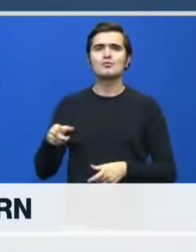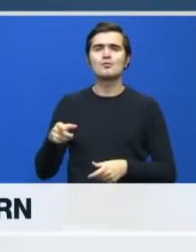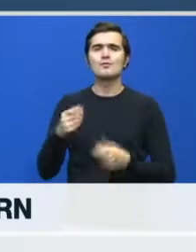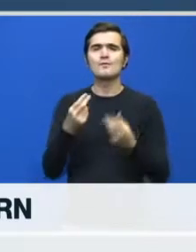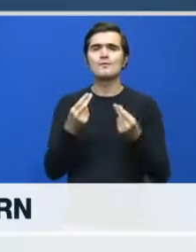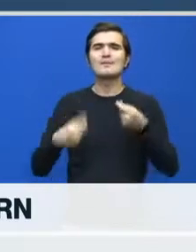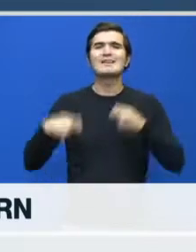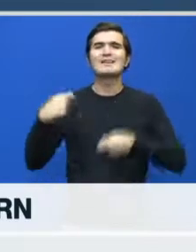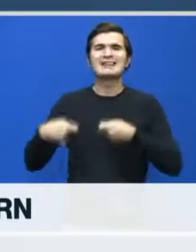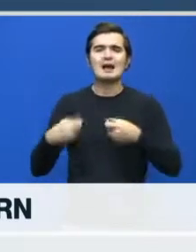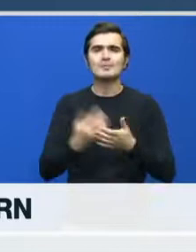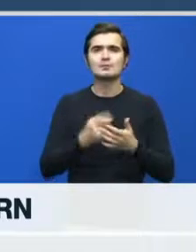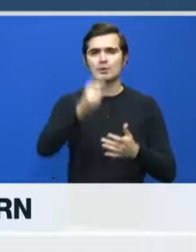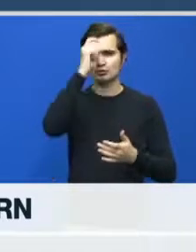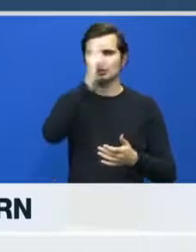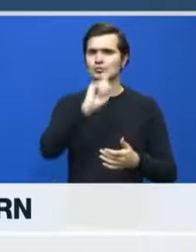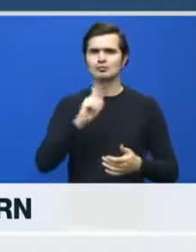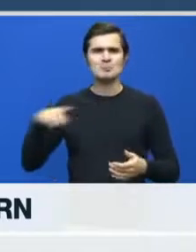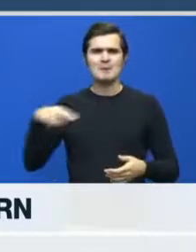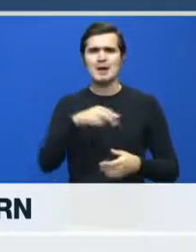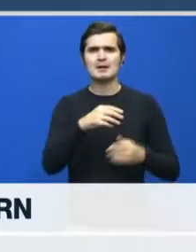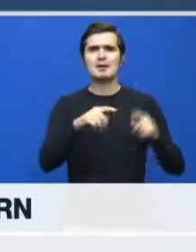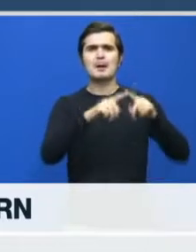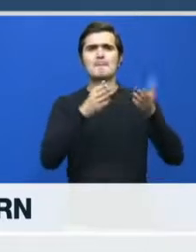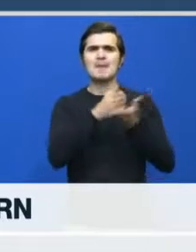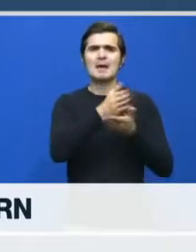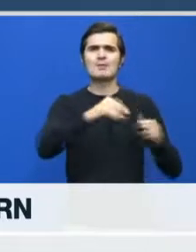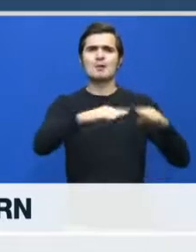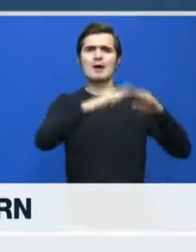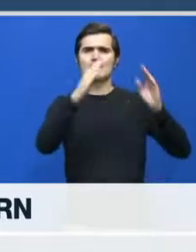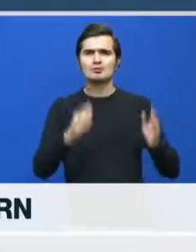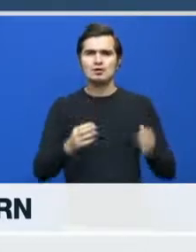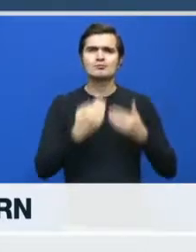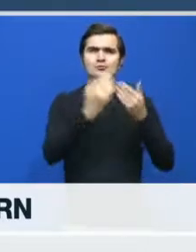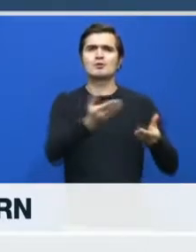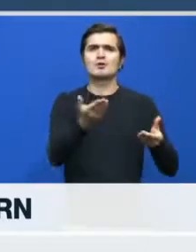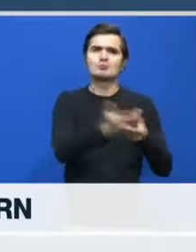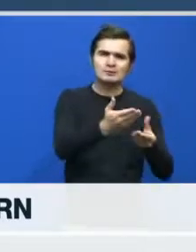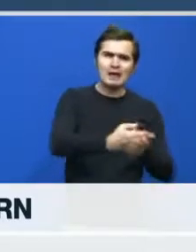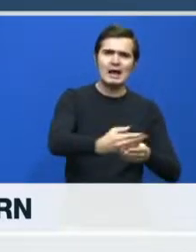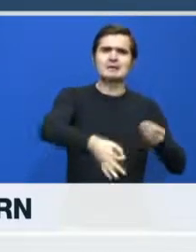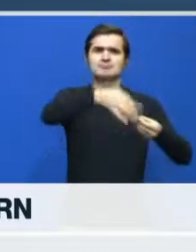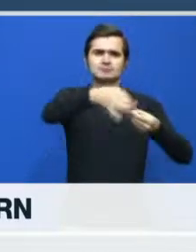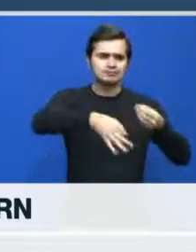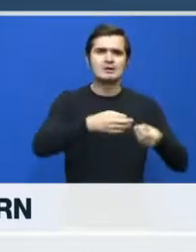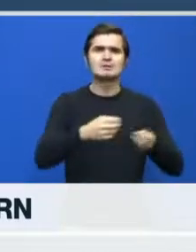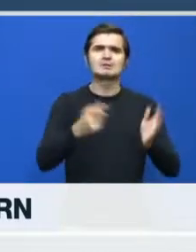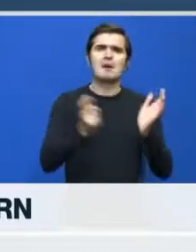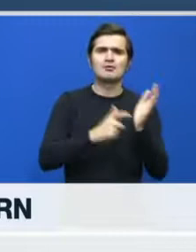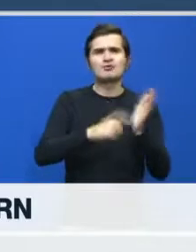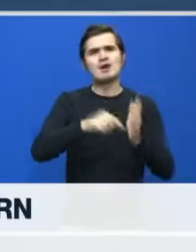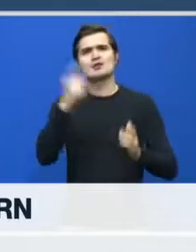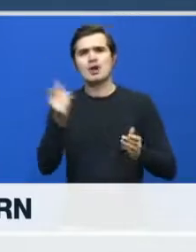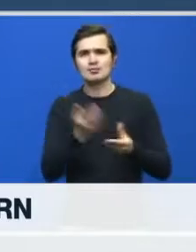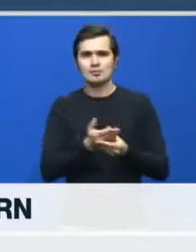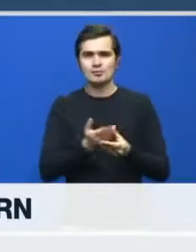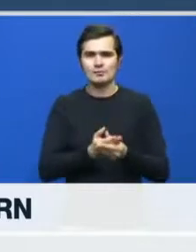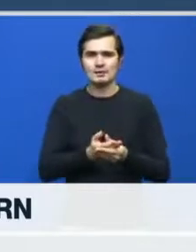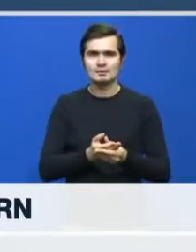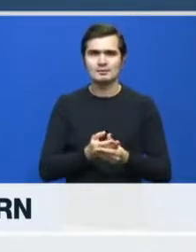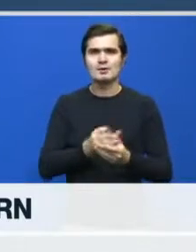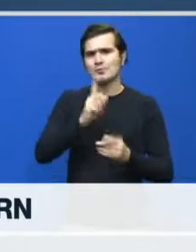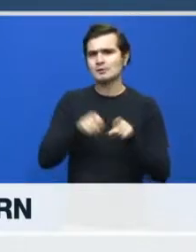este scutit să mai meargă la ghișeu, să mai ducă dosarul cu șină, să mai solicite încă un document. Practic, încarci în